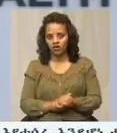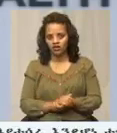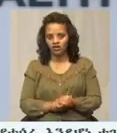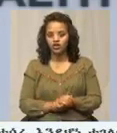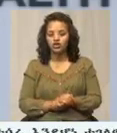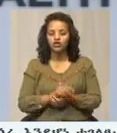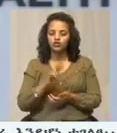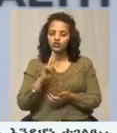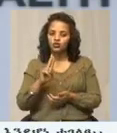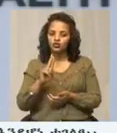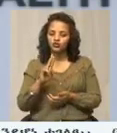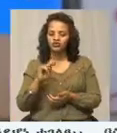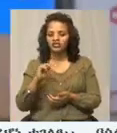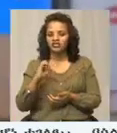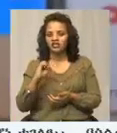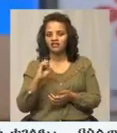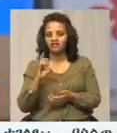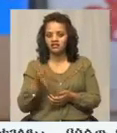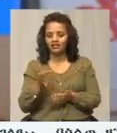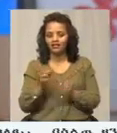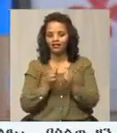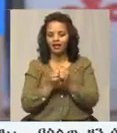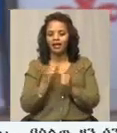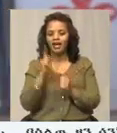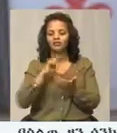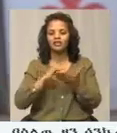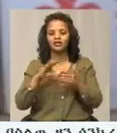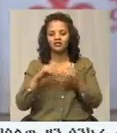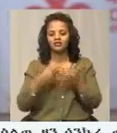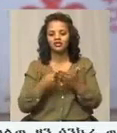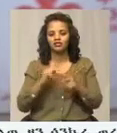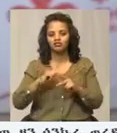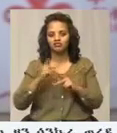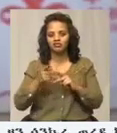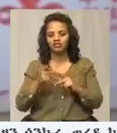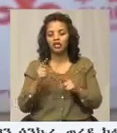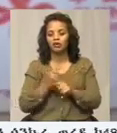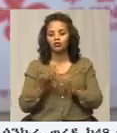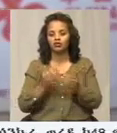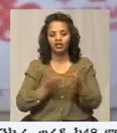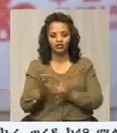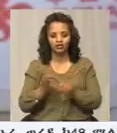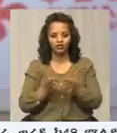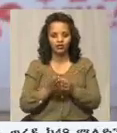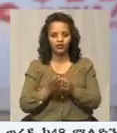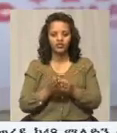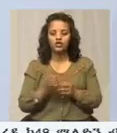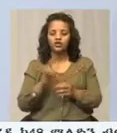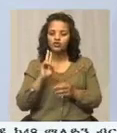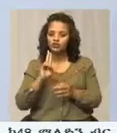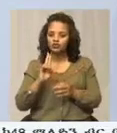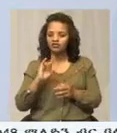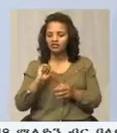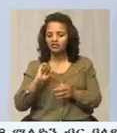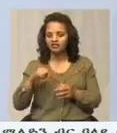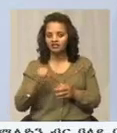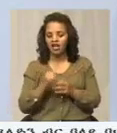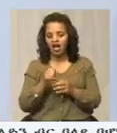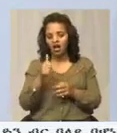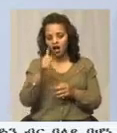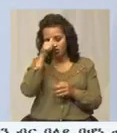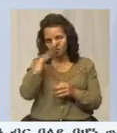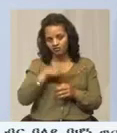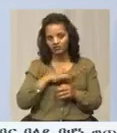ከዩኒሴፍ ጋር በትብብር የ1,000,000 ዶላር ፕሮጀክት በዚሁ ዘርፍ ተግባራዊ የሆነ መሆኑን የገለጹት በዩኒሴፍ የኢትዮጵያ ተወካይ አዴል